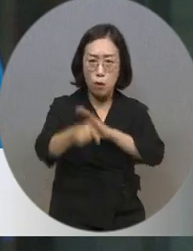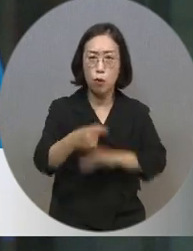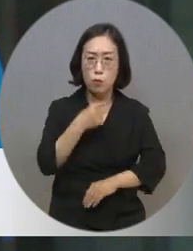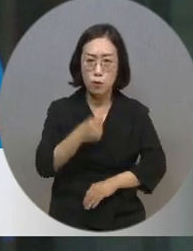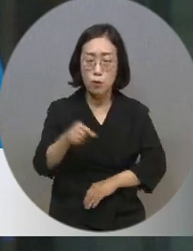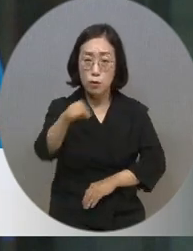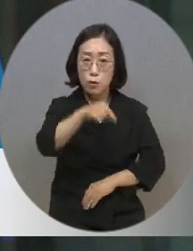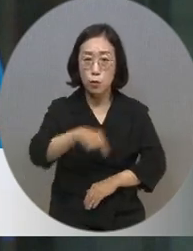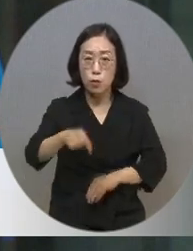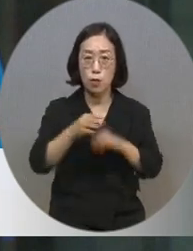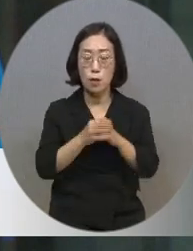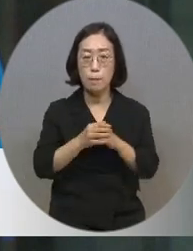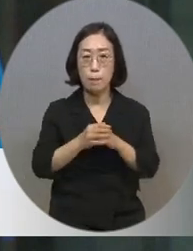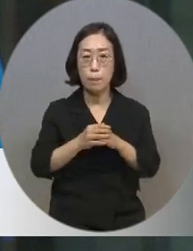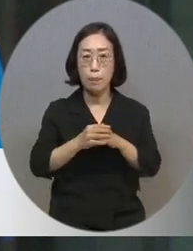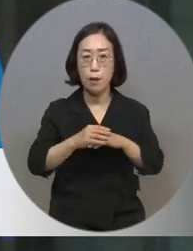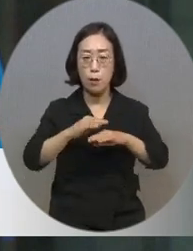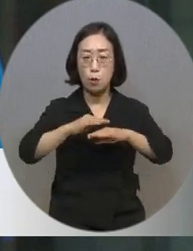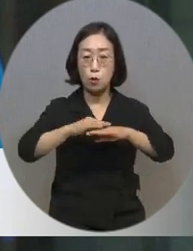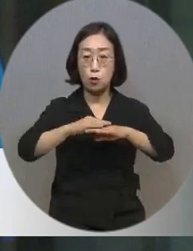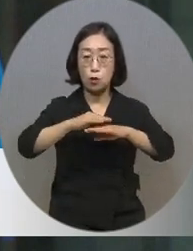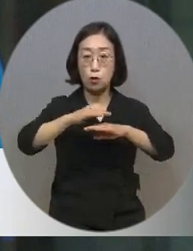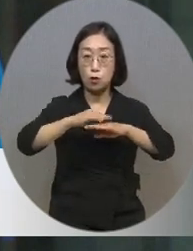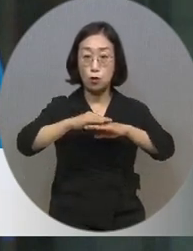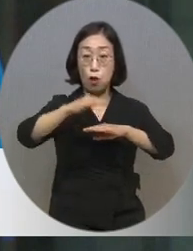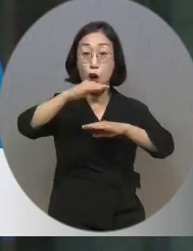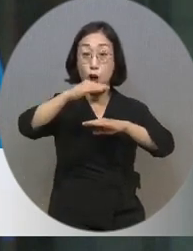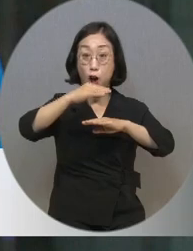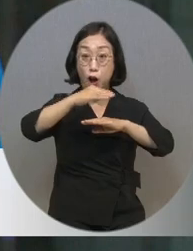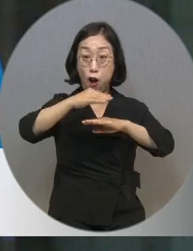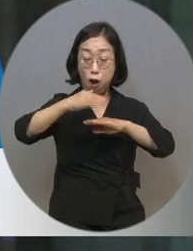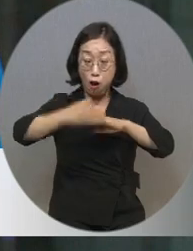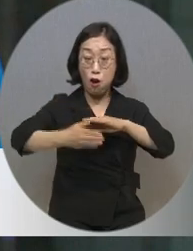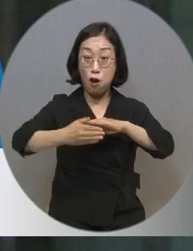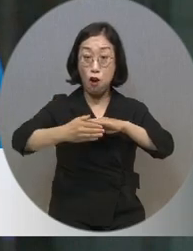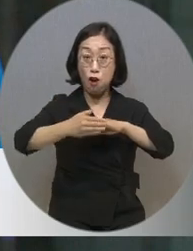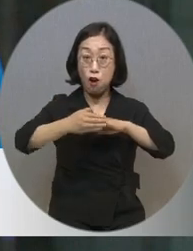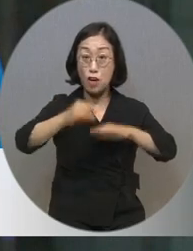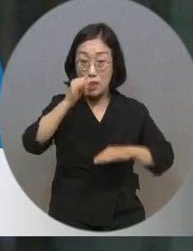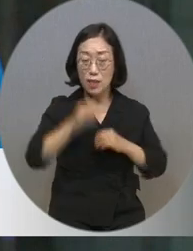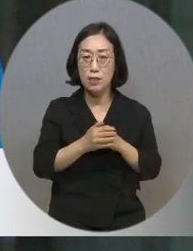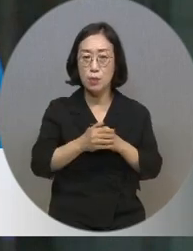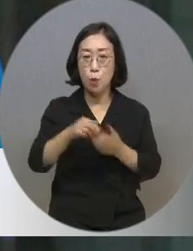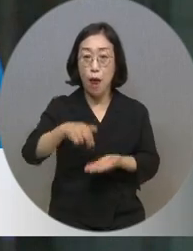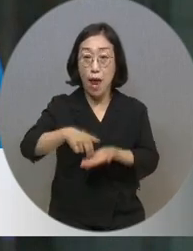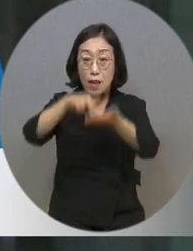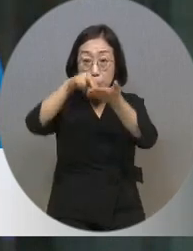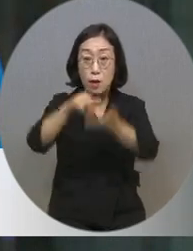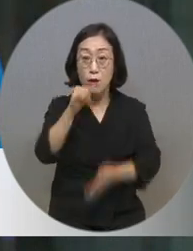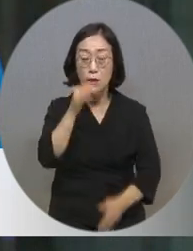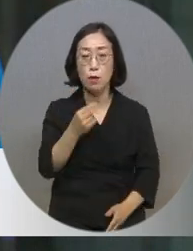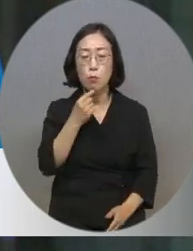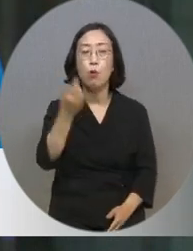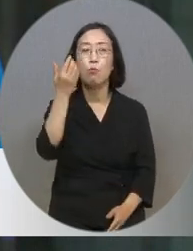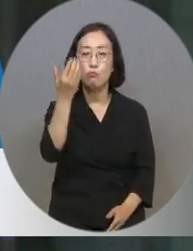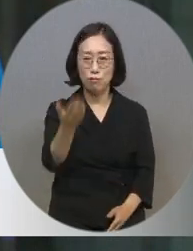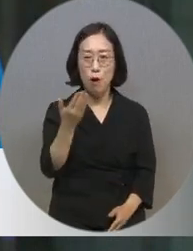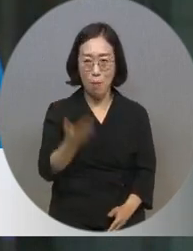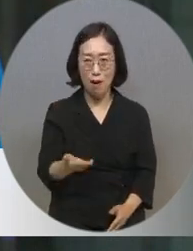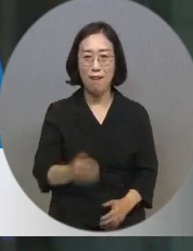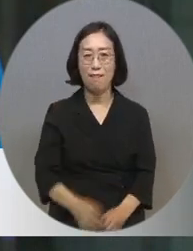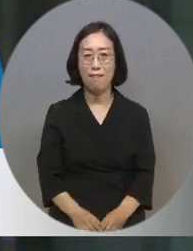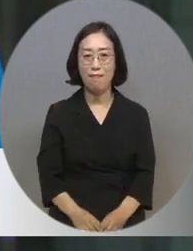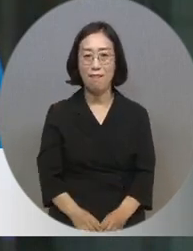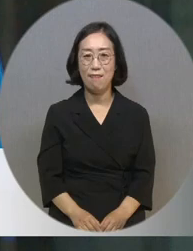혹시 그 식당에 뭐 턱이 있는지 엘리베이터가 있는지 이런 것들을 저희가 물어보고